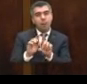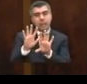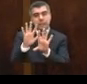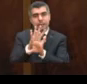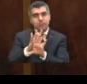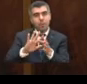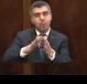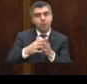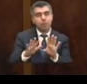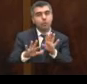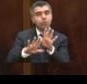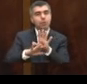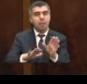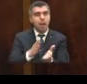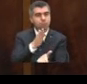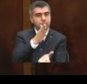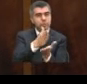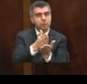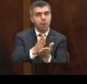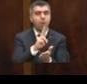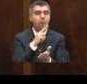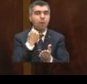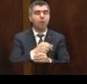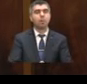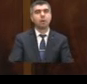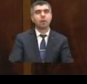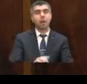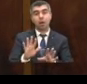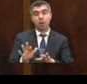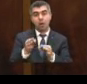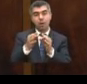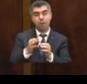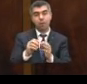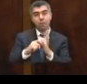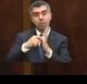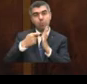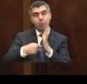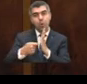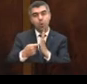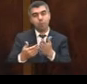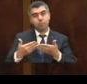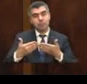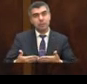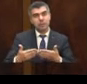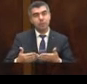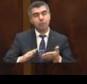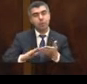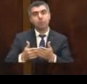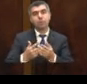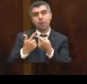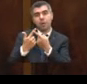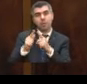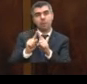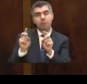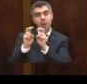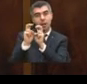التوجه الاجتماعي لهذه الحكومة، والدليل على ذلك ما تضمنه المشروع المعروض علينا من معطيات، فرغم الإكراهات انخفاض